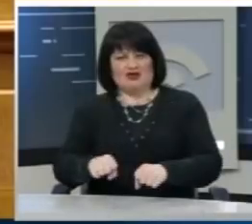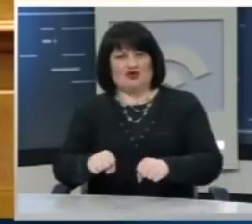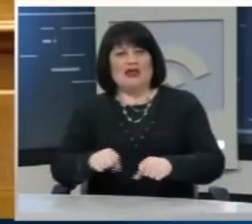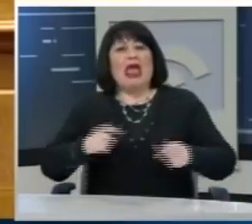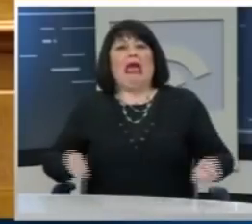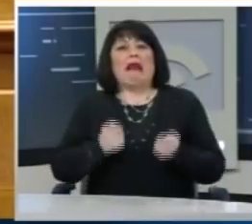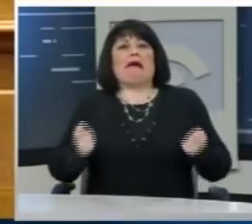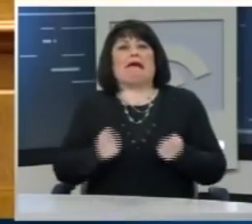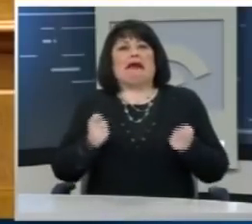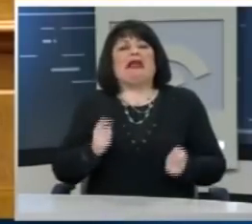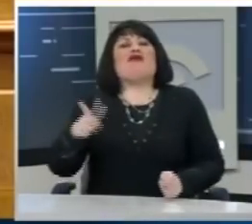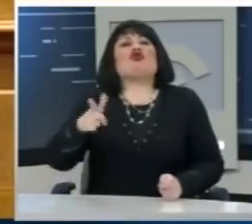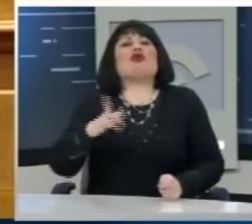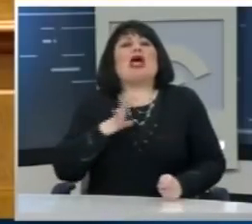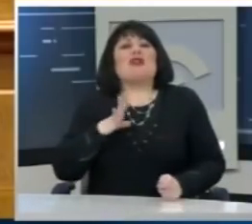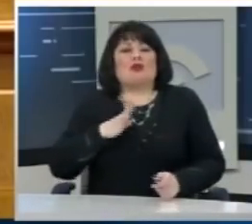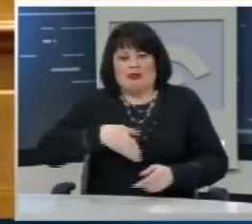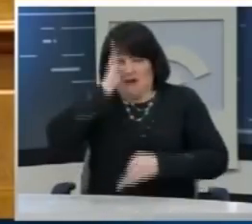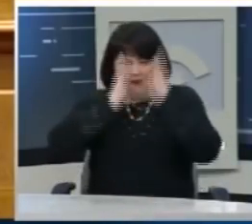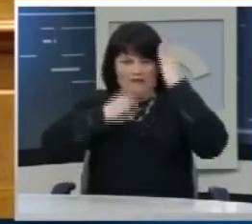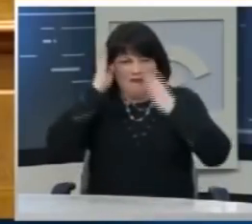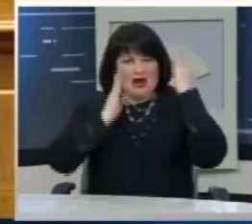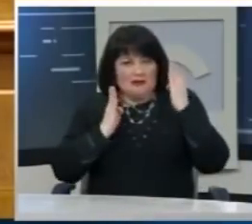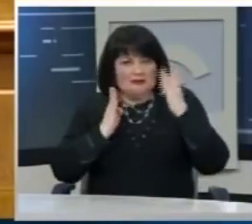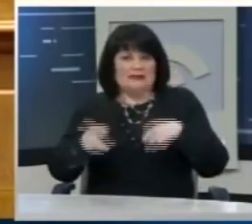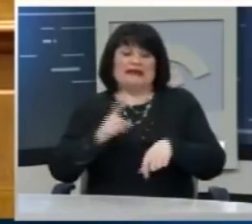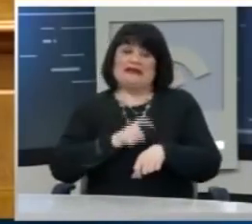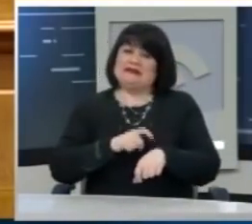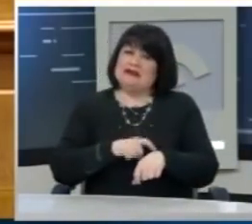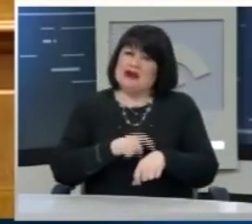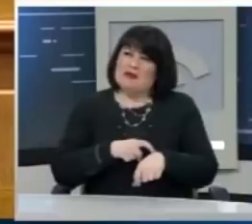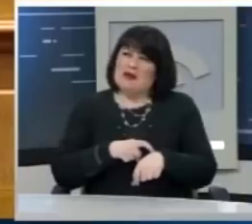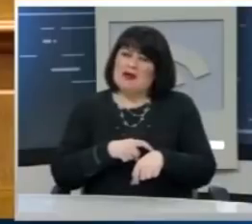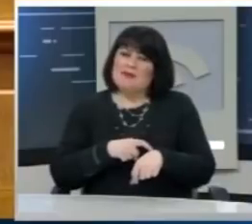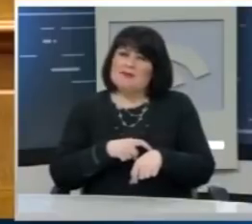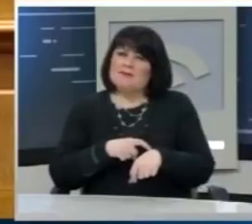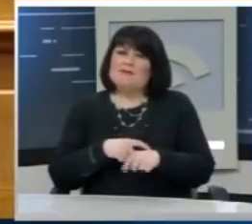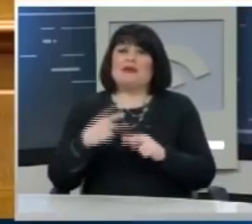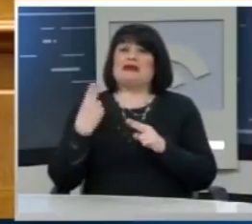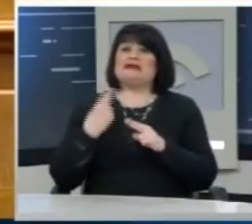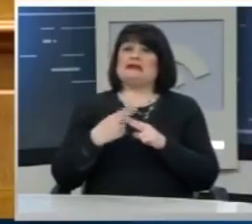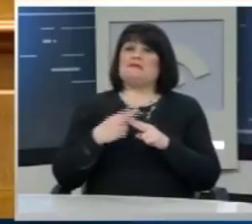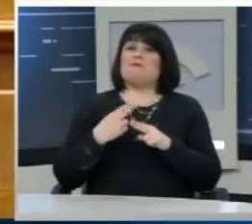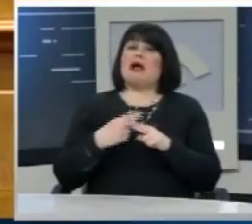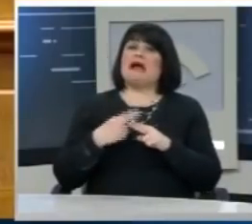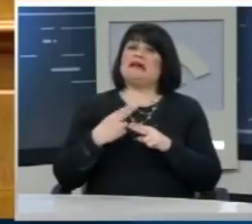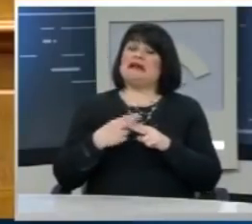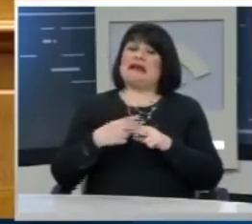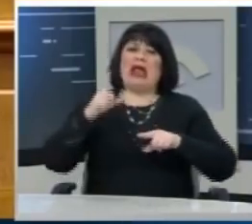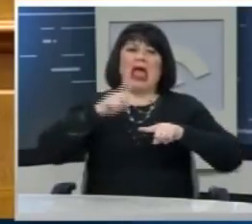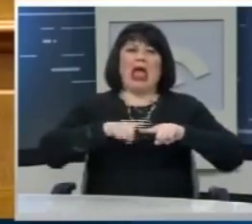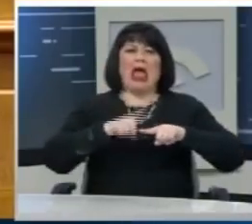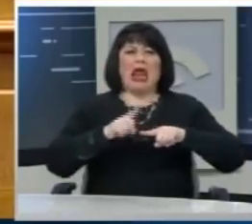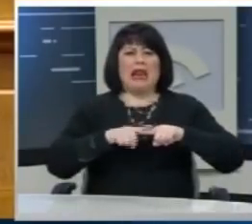εργατική τάξη και τα φτωχά λαϊκά στρώματα, τη στιγμή που σημαντικά τμήματα της